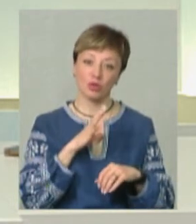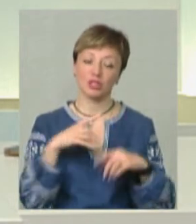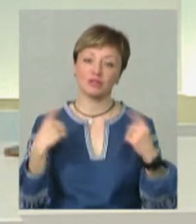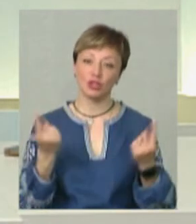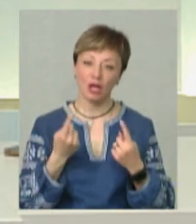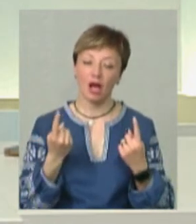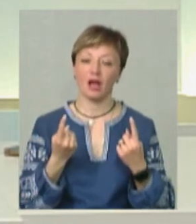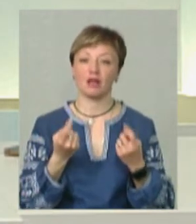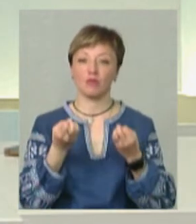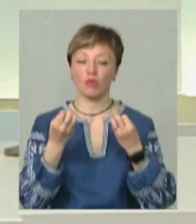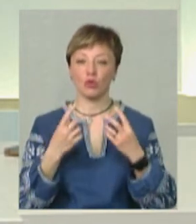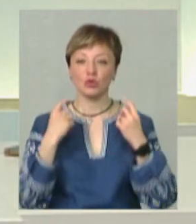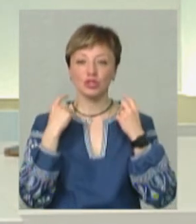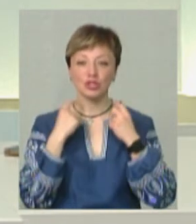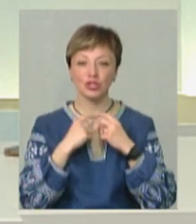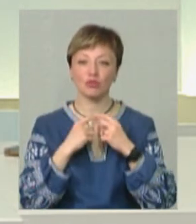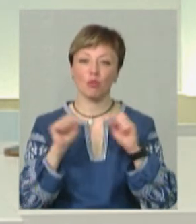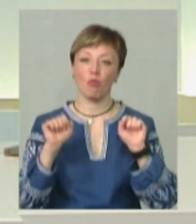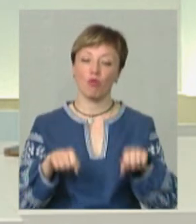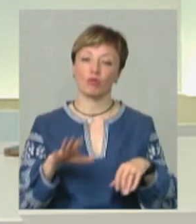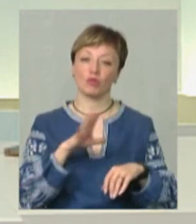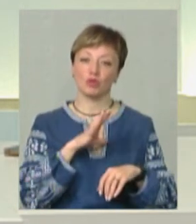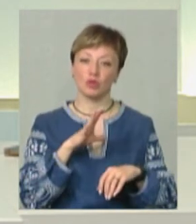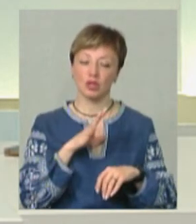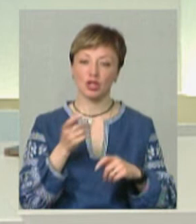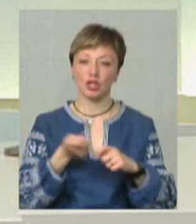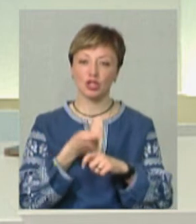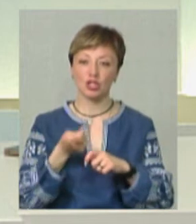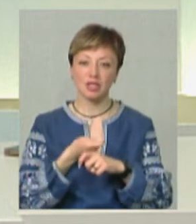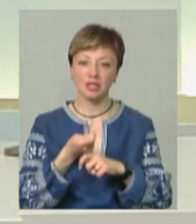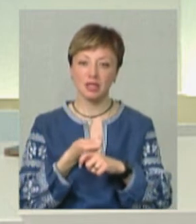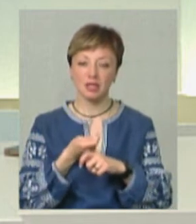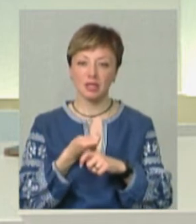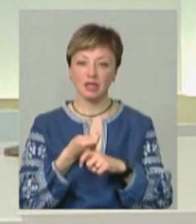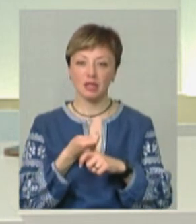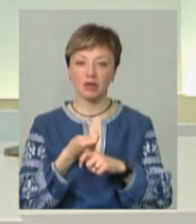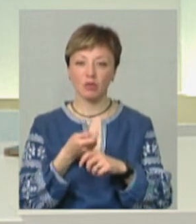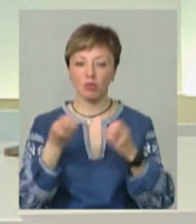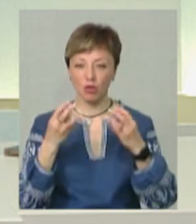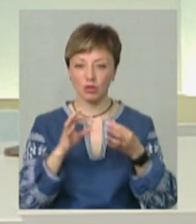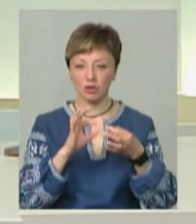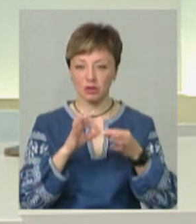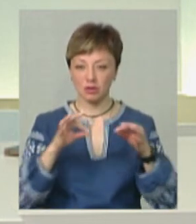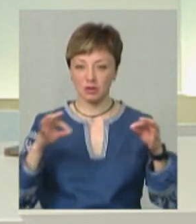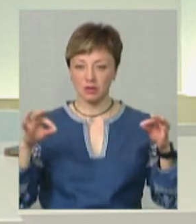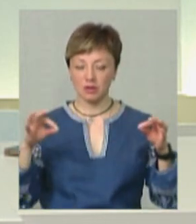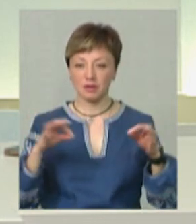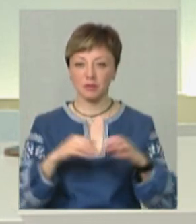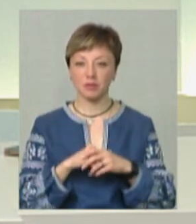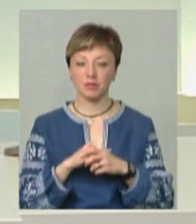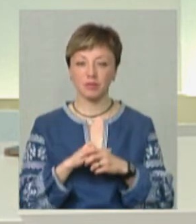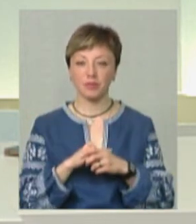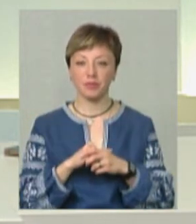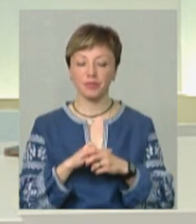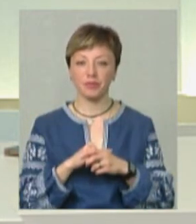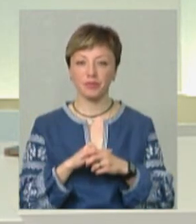звичайні, просто стрічечкою, могли бути нашиті, не нашиті ні на що, просто зіткані, могли